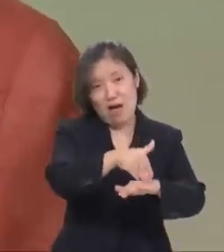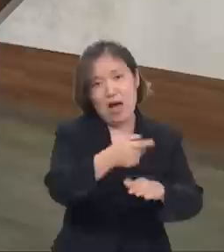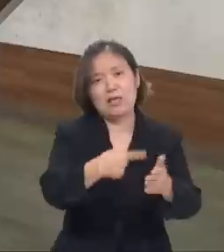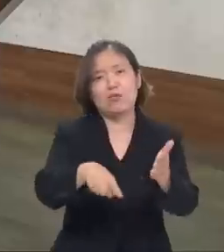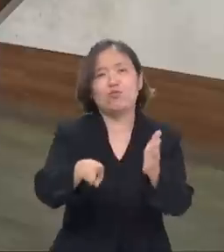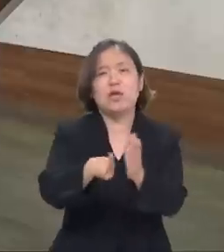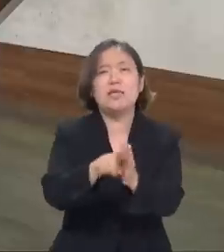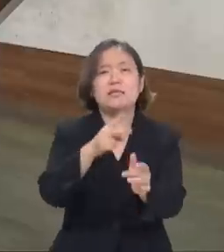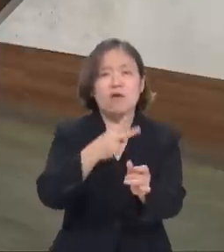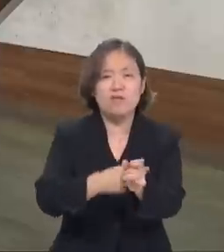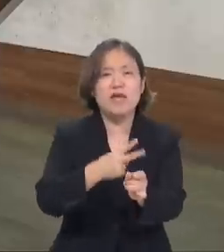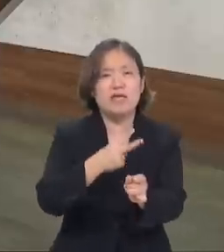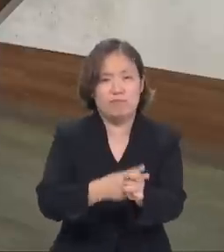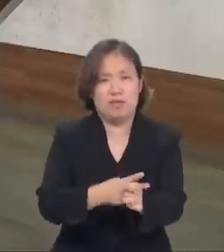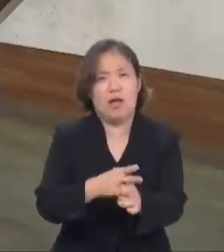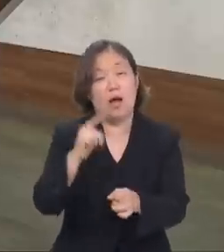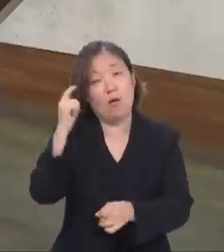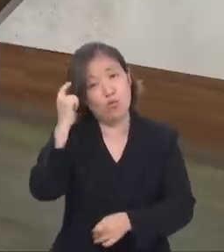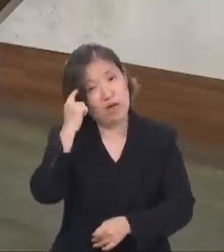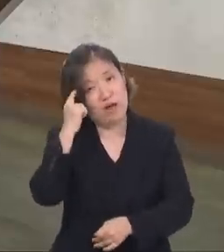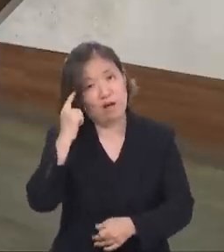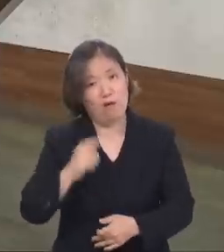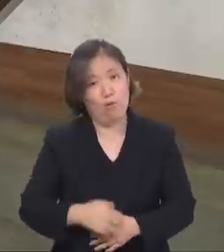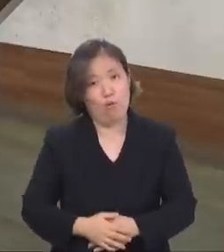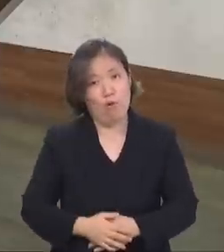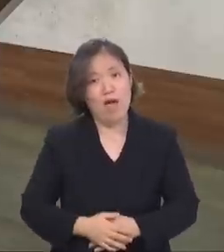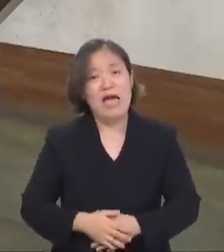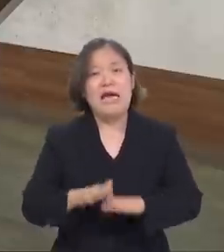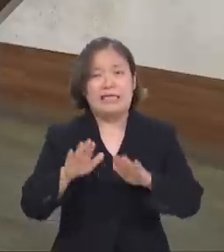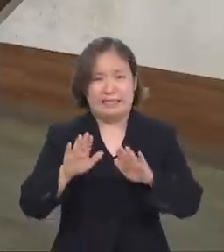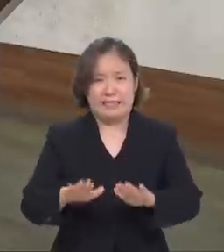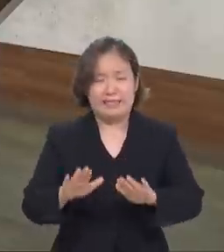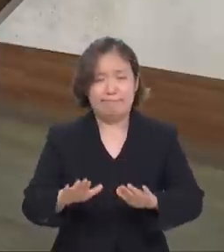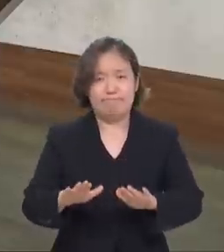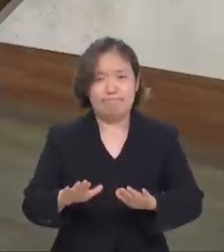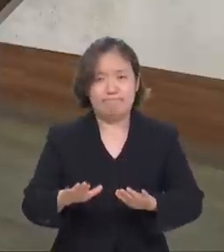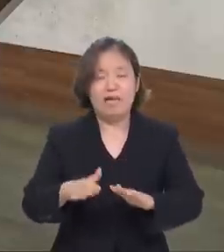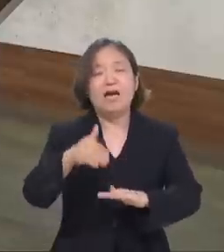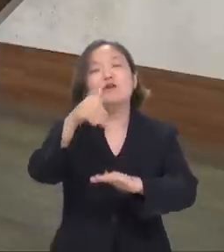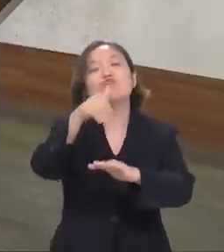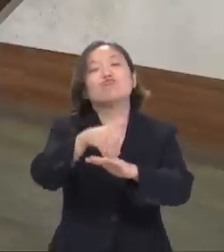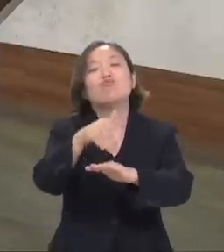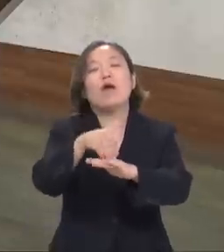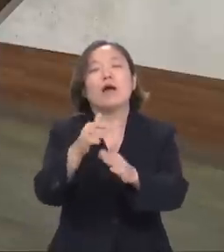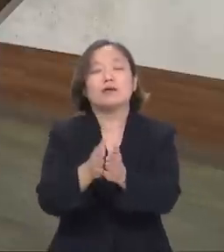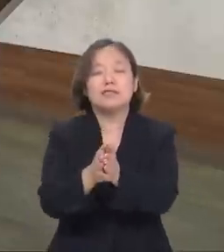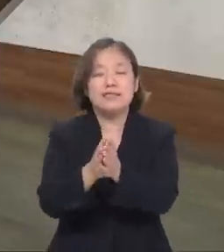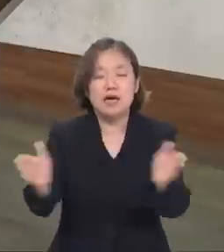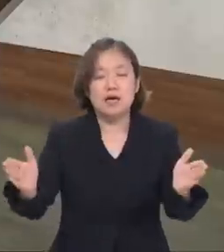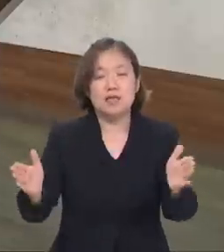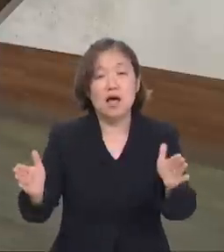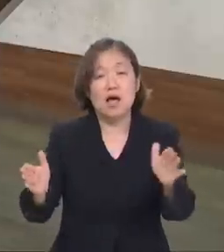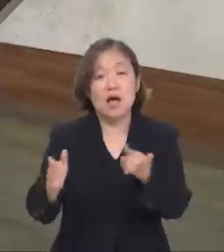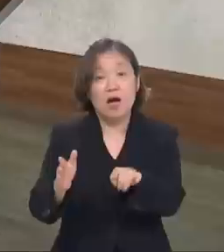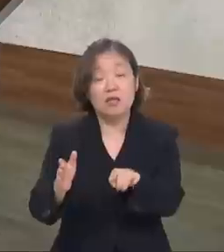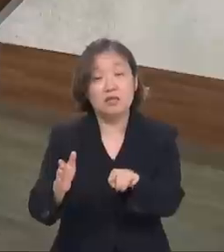지금이 내가 수행할 때다라는 마음을 일으킬 수 있다는 거에 대해서